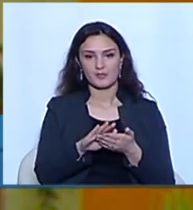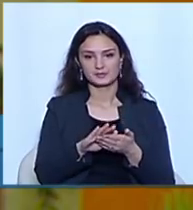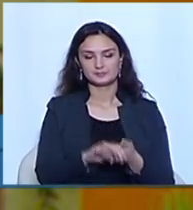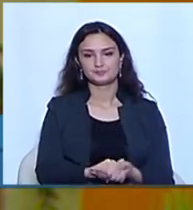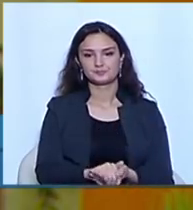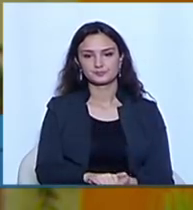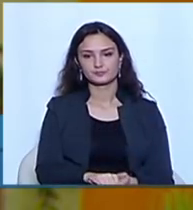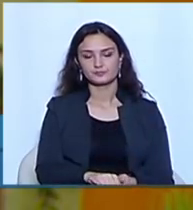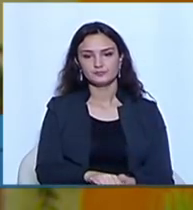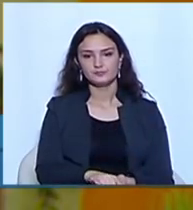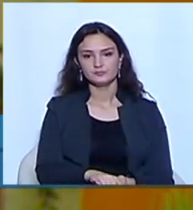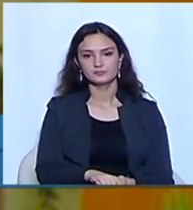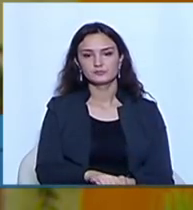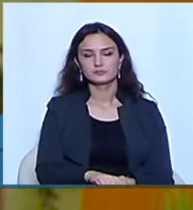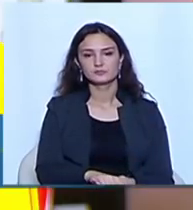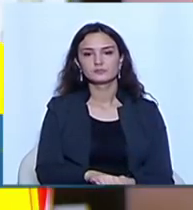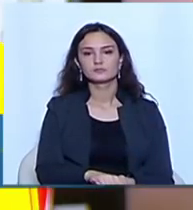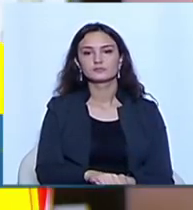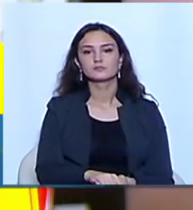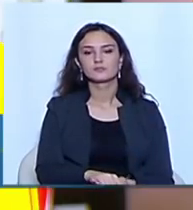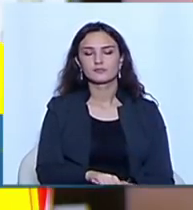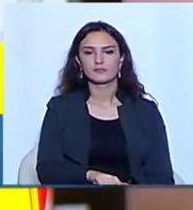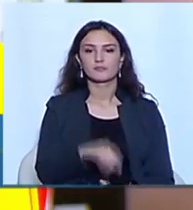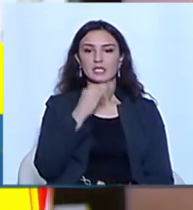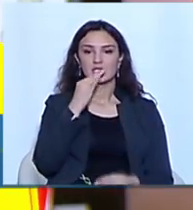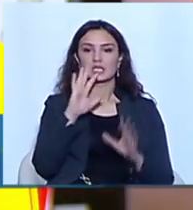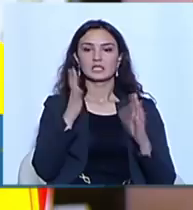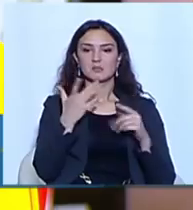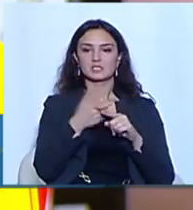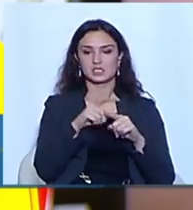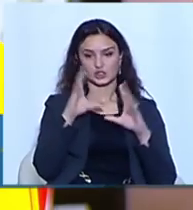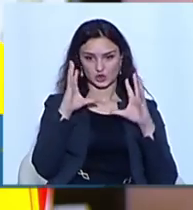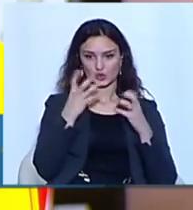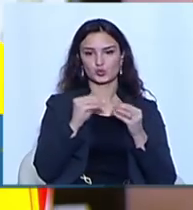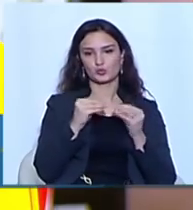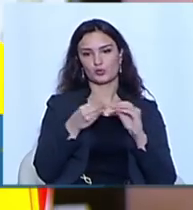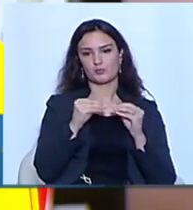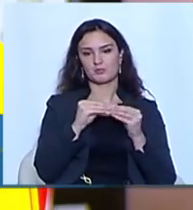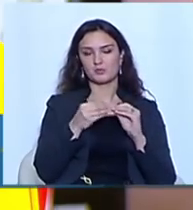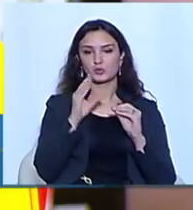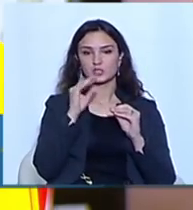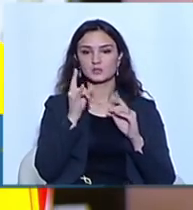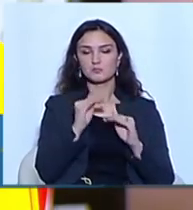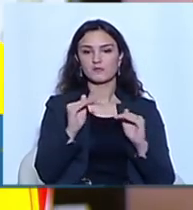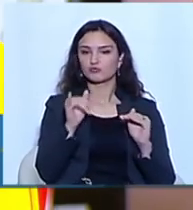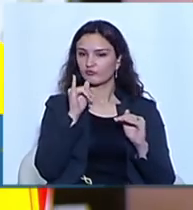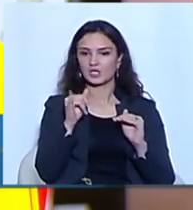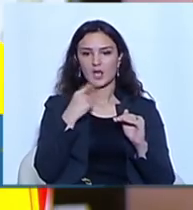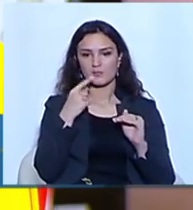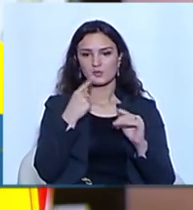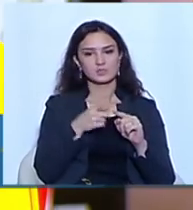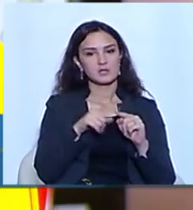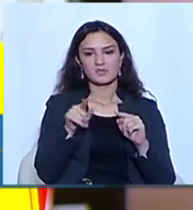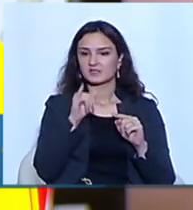გადავიტანოთ ეს გულწრფელობის რანგში იმიტომ რომ მე ხდება ხოლმე ძალიან სერიოზული პრობლემები როცა ბავშვი ვერ ამბობს